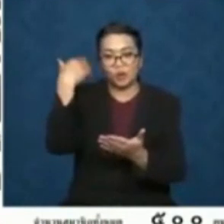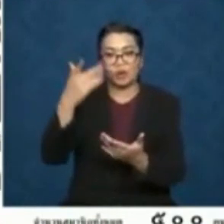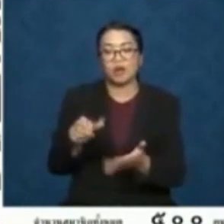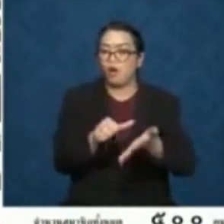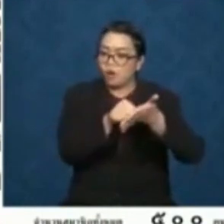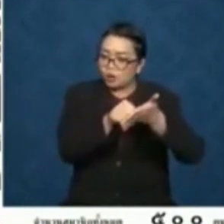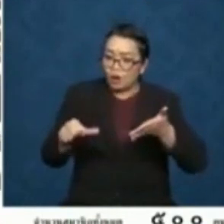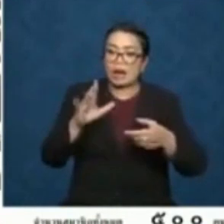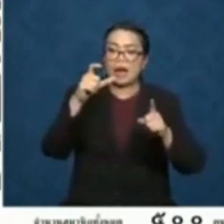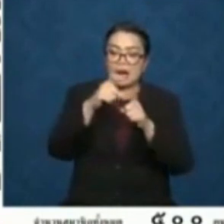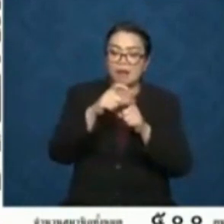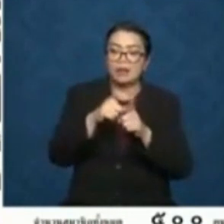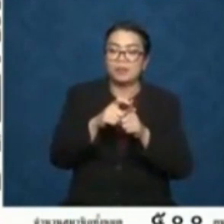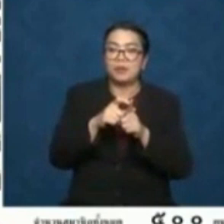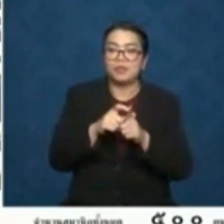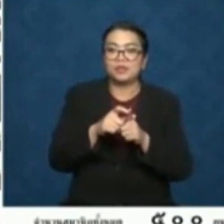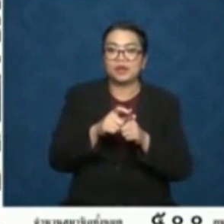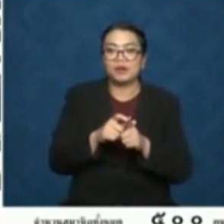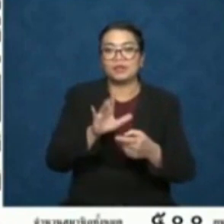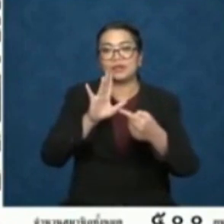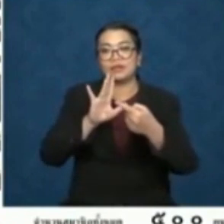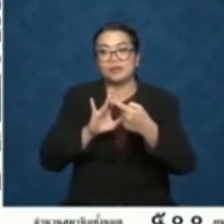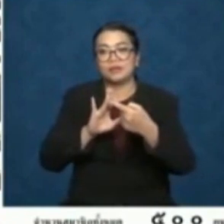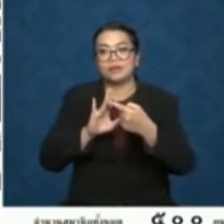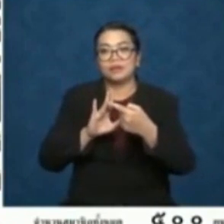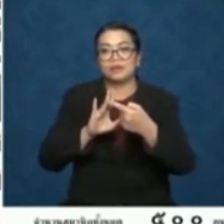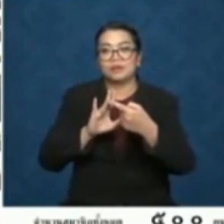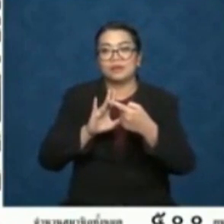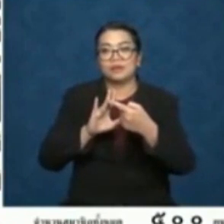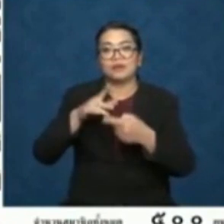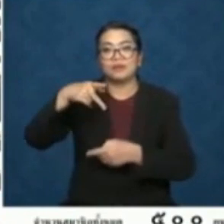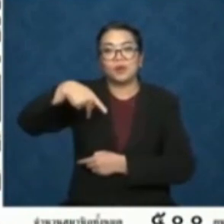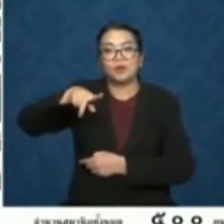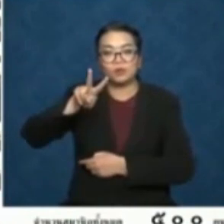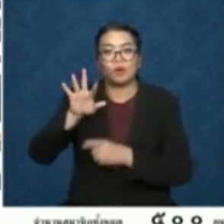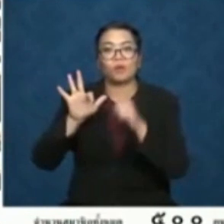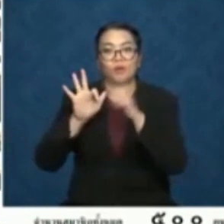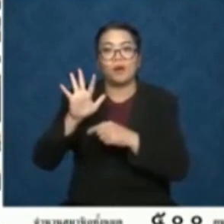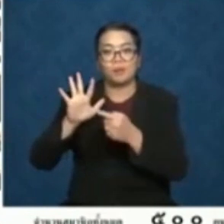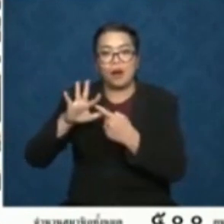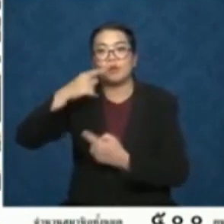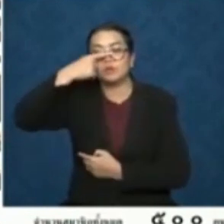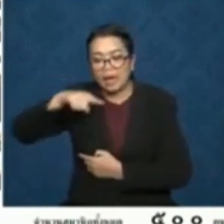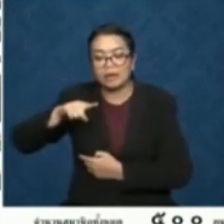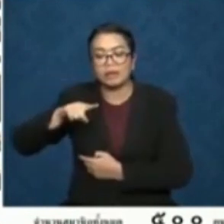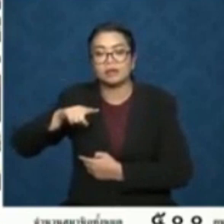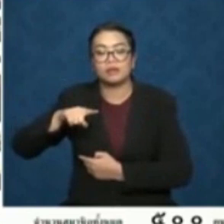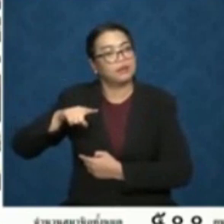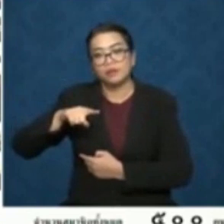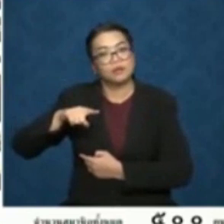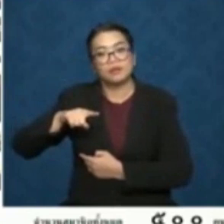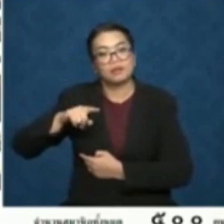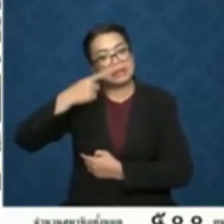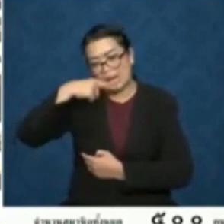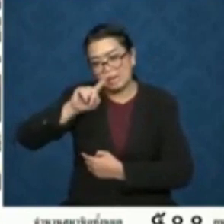านครับประเทศไทยเนี่ยนะครับ เดี๋ยวให้ท่านณัฐวุฒิ ท่านถอนคำว่าเผ่าไทยเนี่ยครับประเทศไทยไม่มีเผ่าไทยครับไม่มีชนเผ่าไท